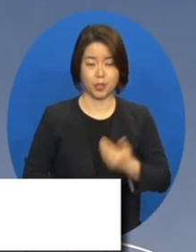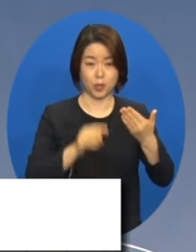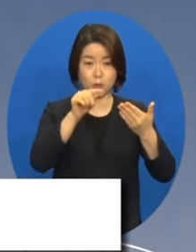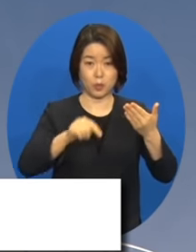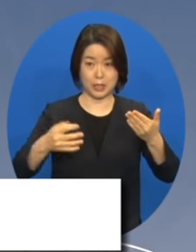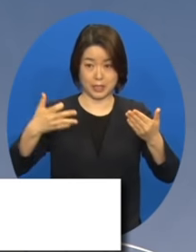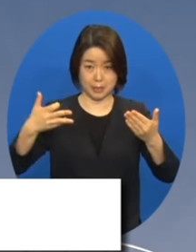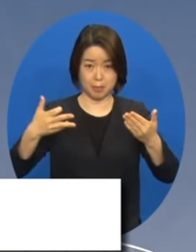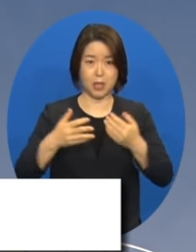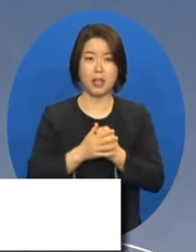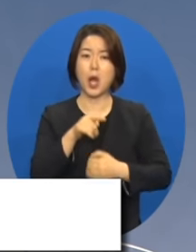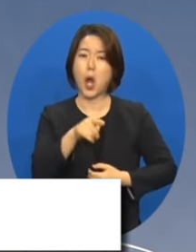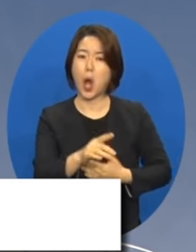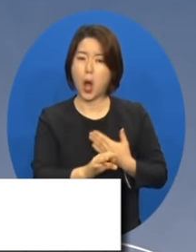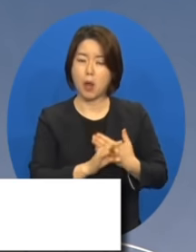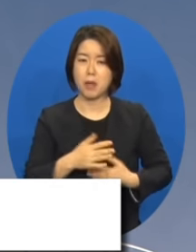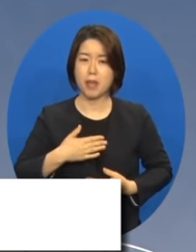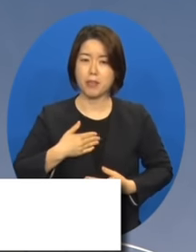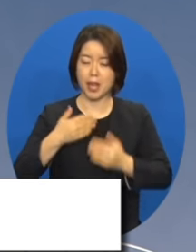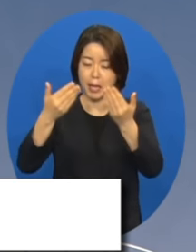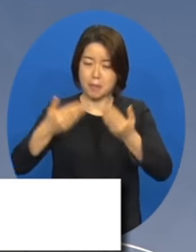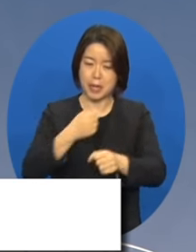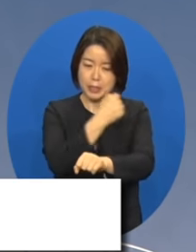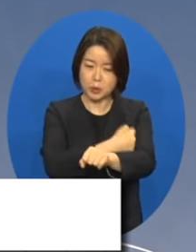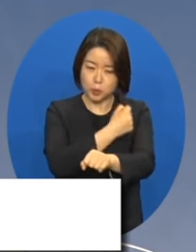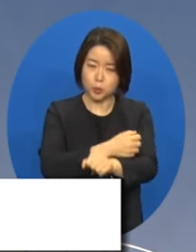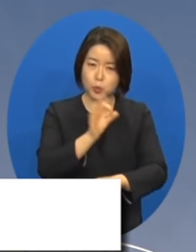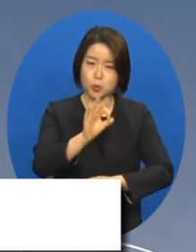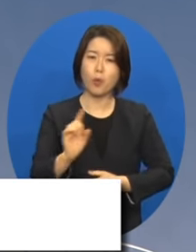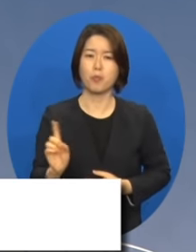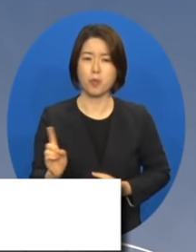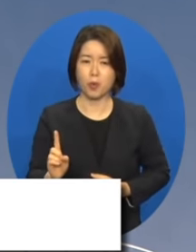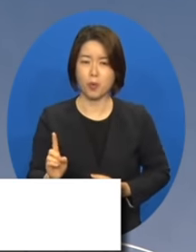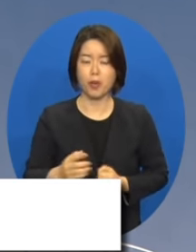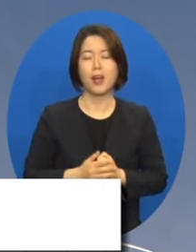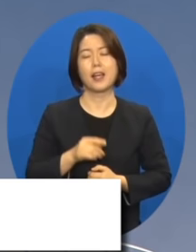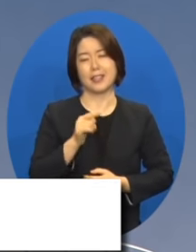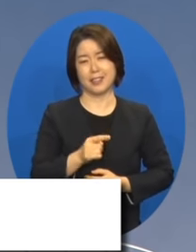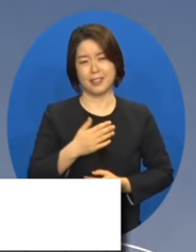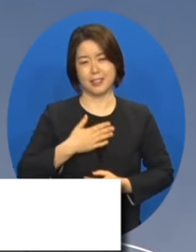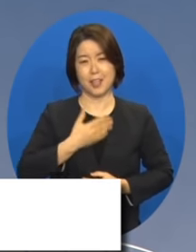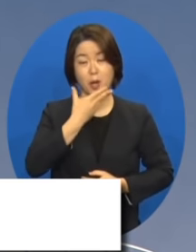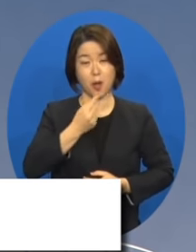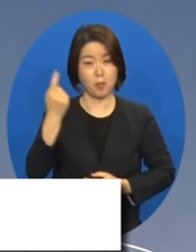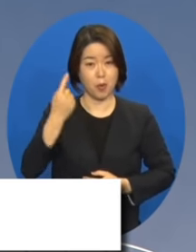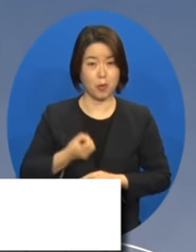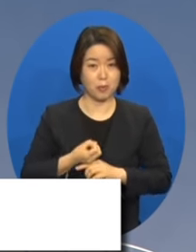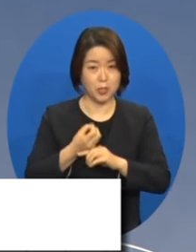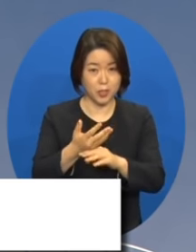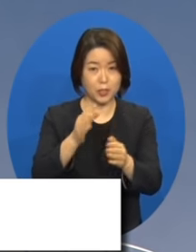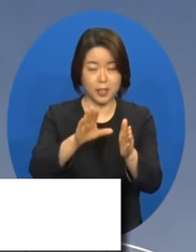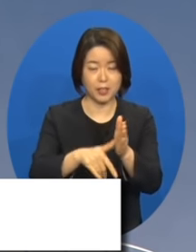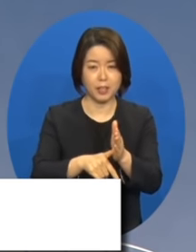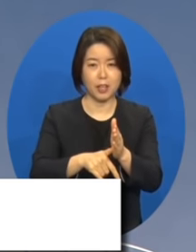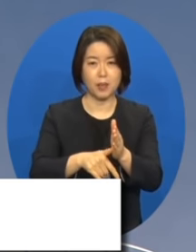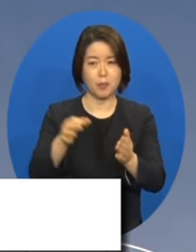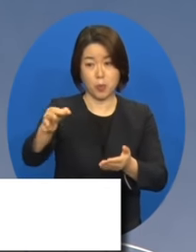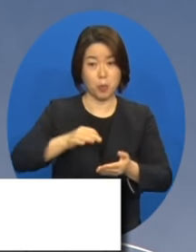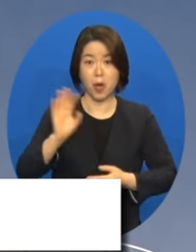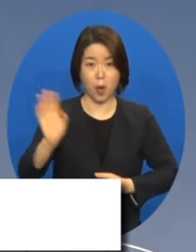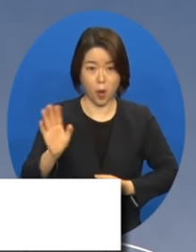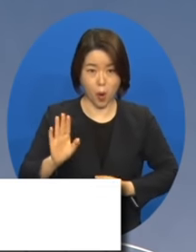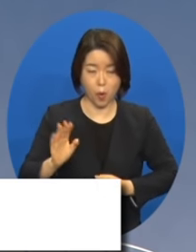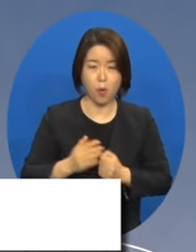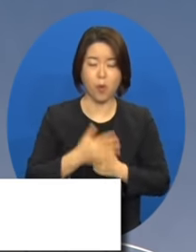그리하면 내가 받을 삭 썬 무엇이겠습니까 그것은 내가 복음을 전할 때에 값 없이 전하고 복음을